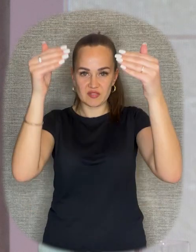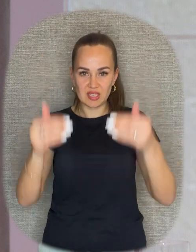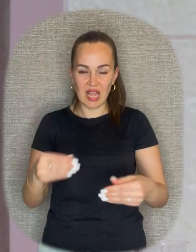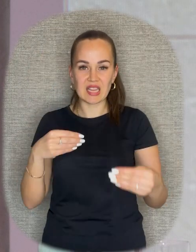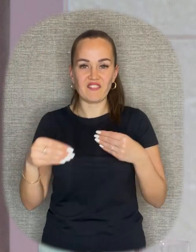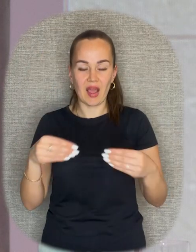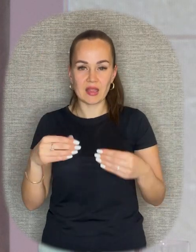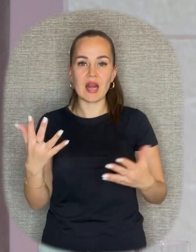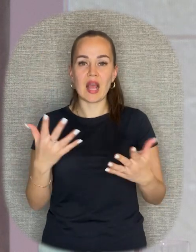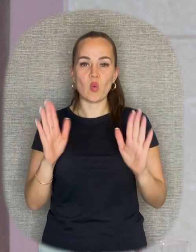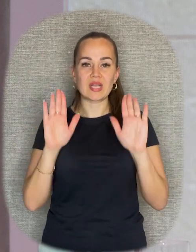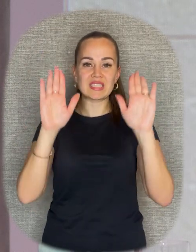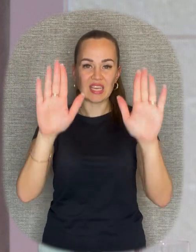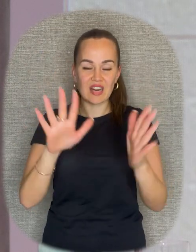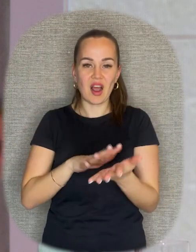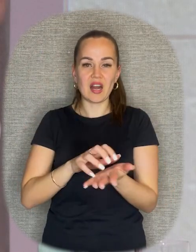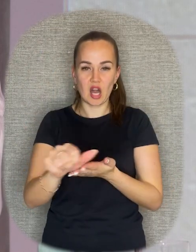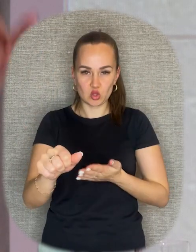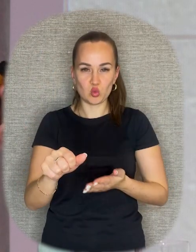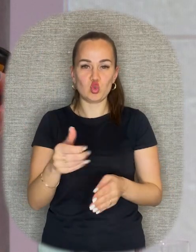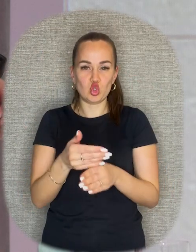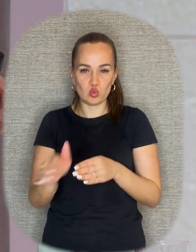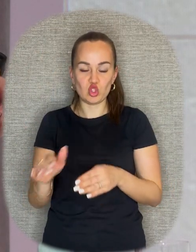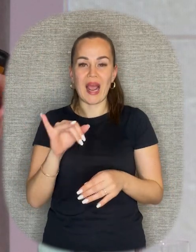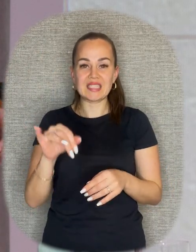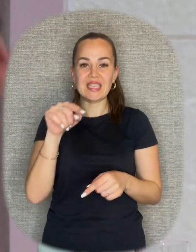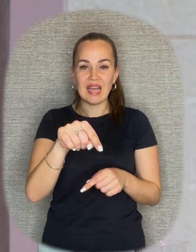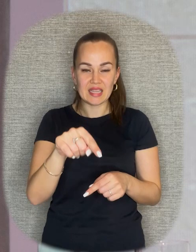проди небы ффа